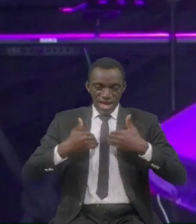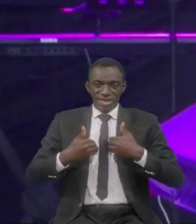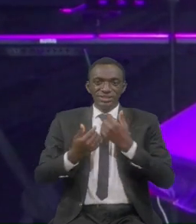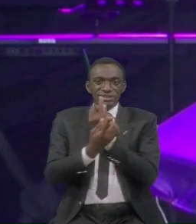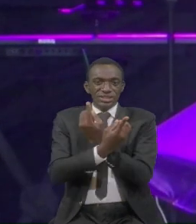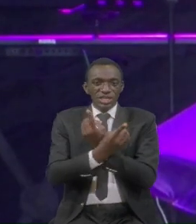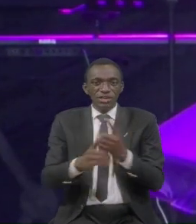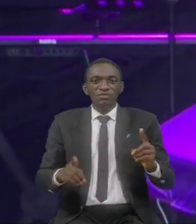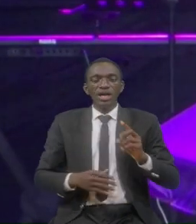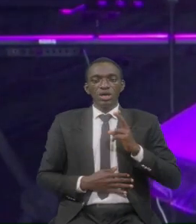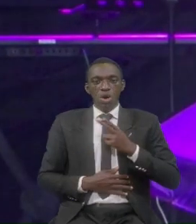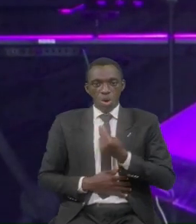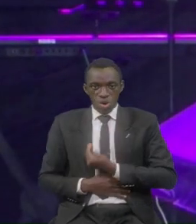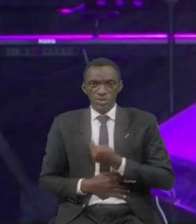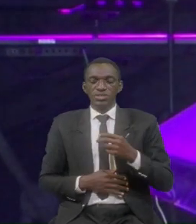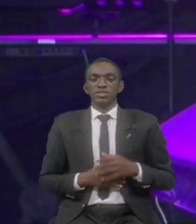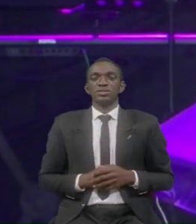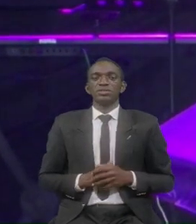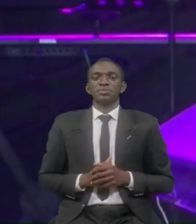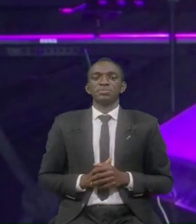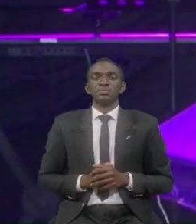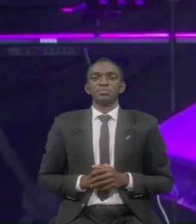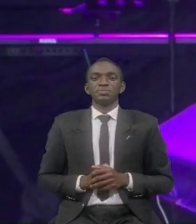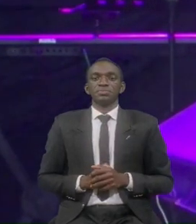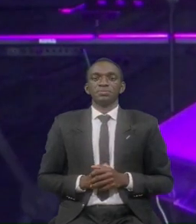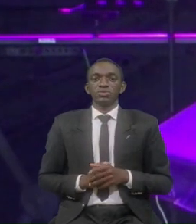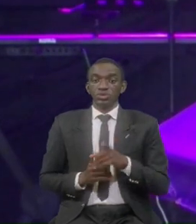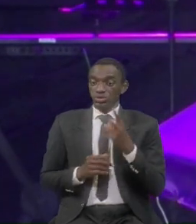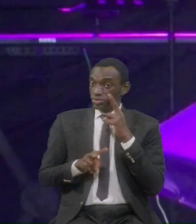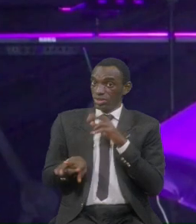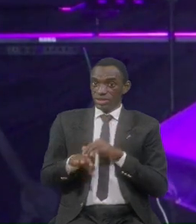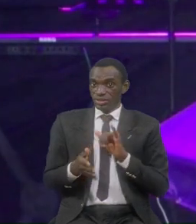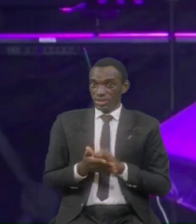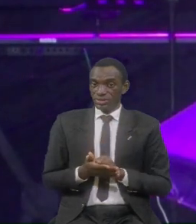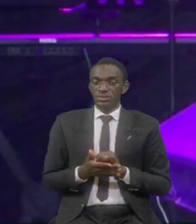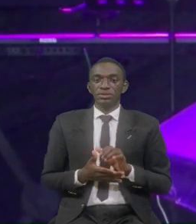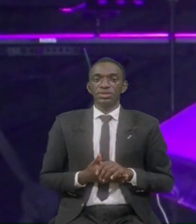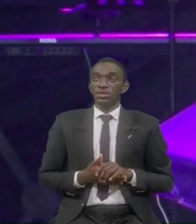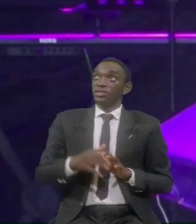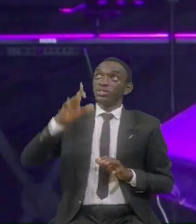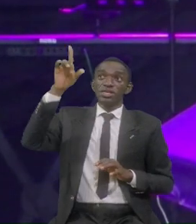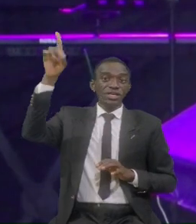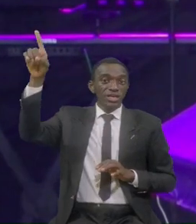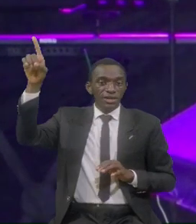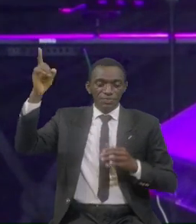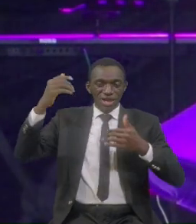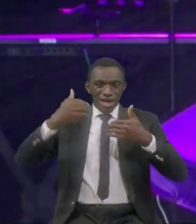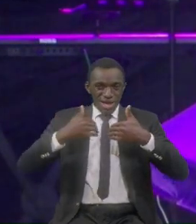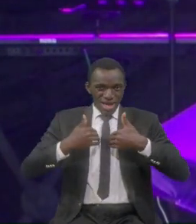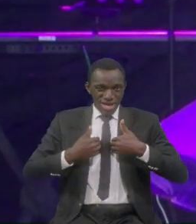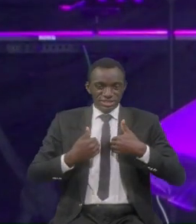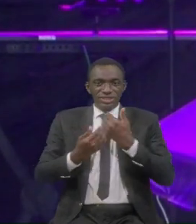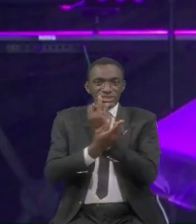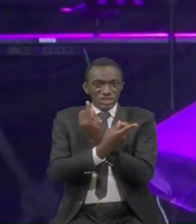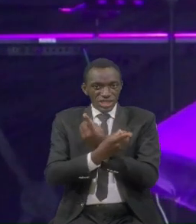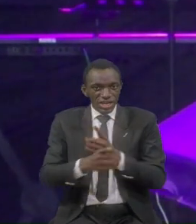that. Kaniya nga nagahatag kanatong kagawasan. He has delivered us. Iya